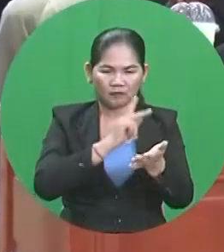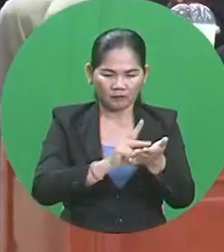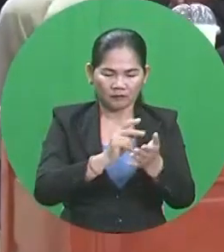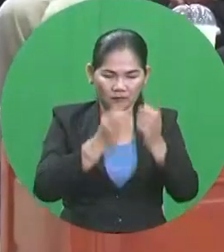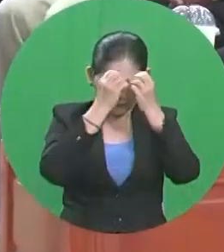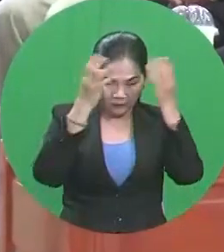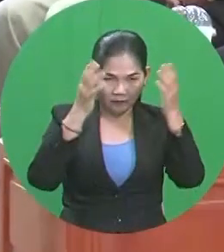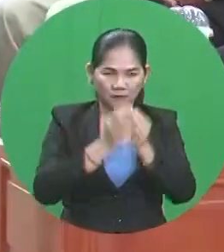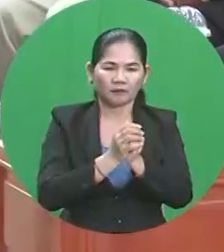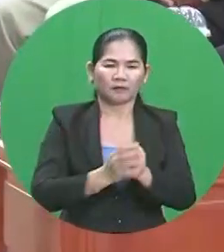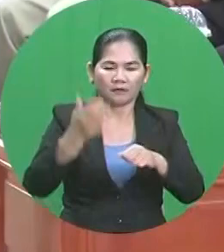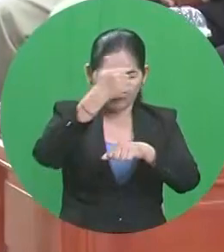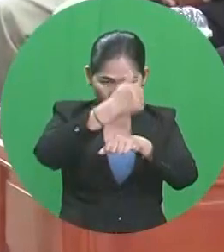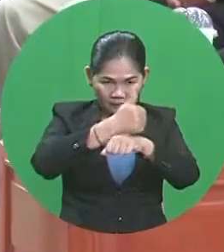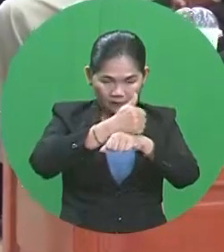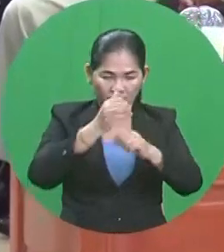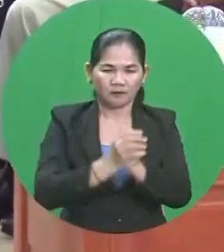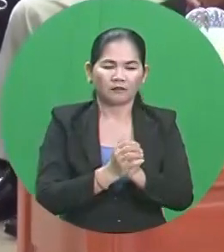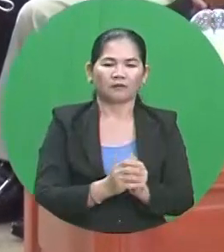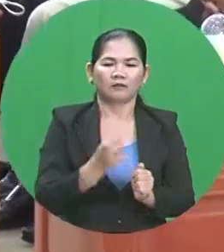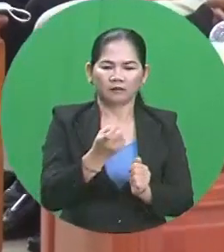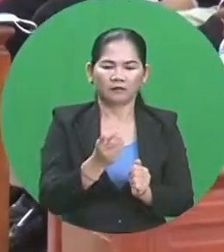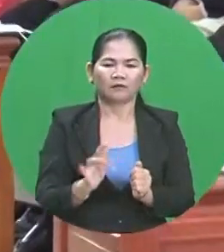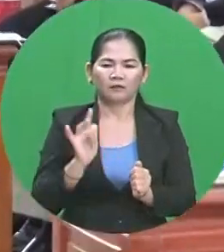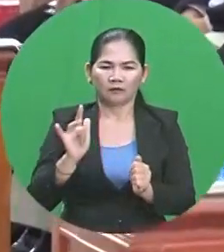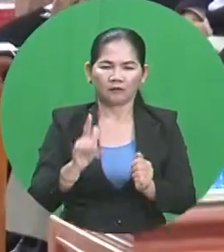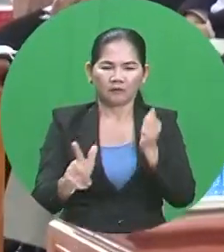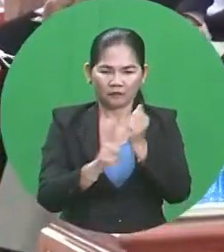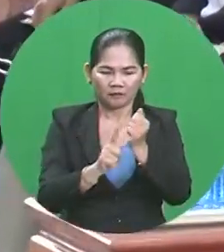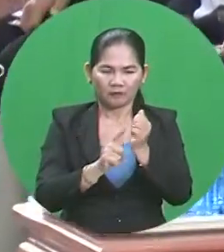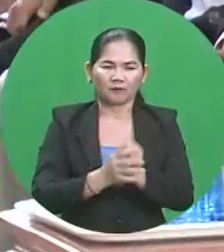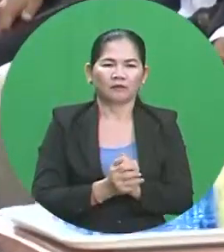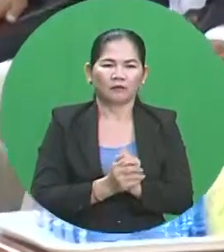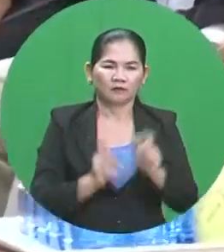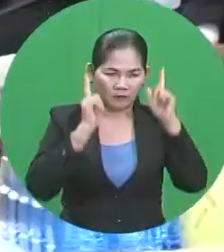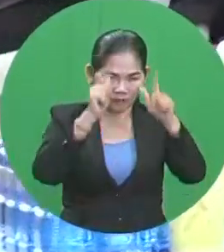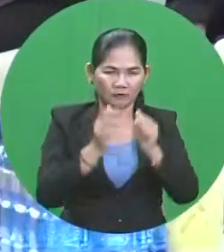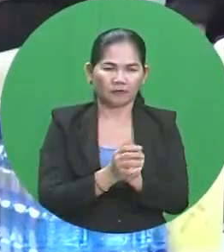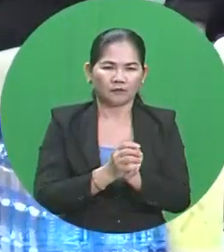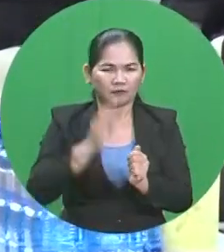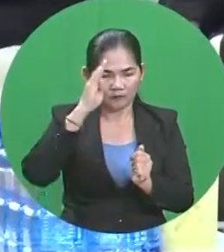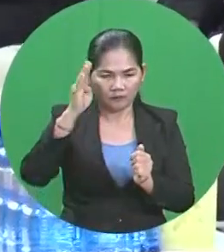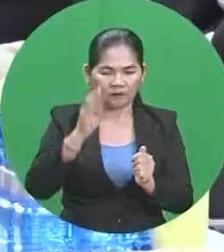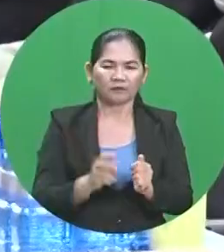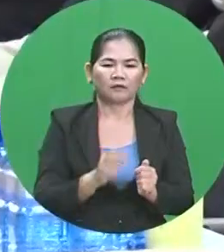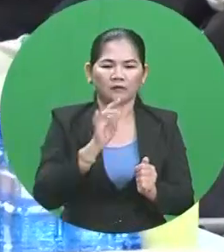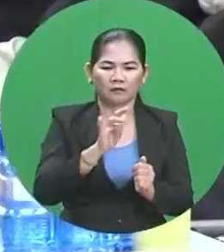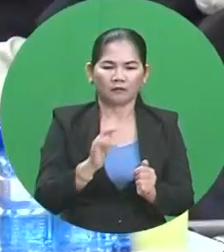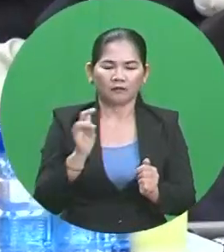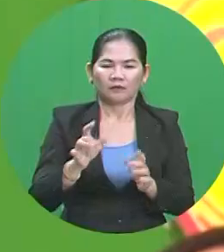រសួងព័ត៌មានជាប្រធានលោកហ៊ុយវាសនាអនុប្រធានឯកឧត្តមអ្នកឧត្តមសេនីយ៍និបសវ័